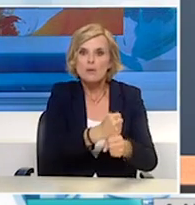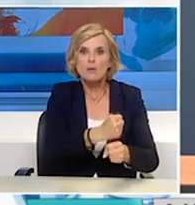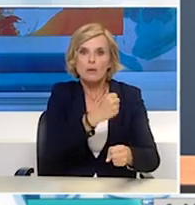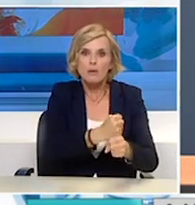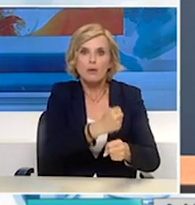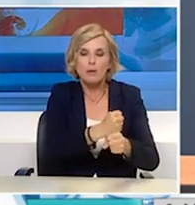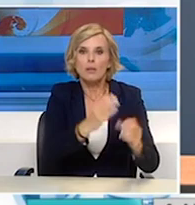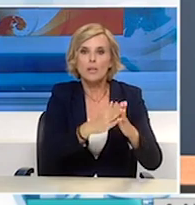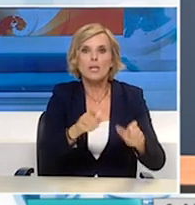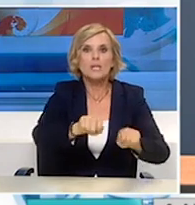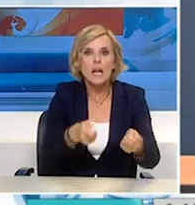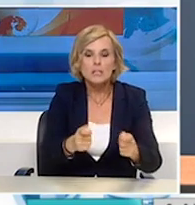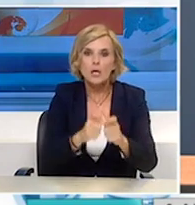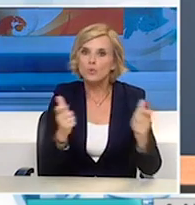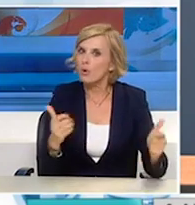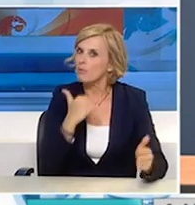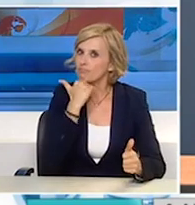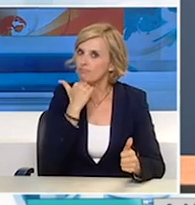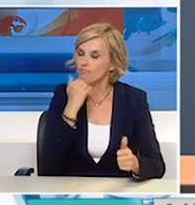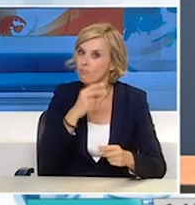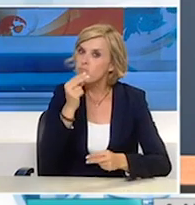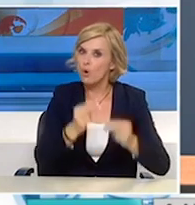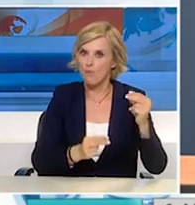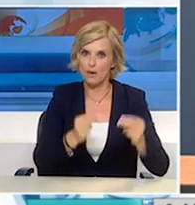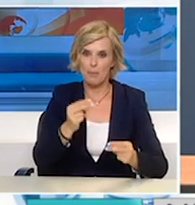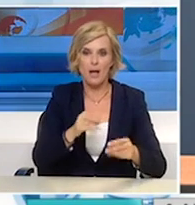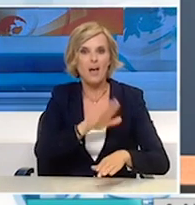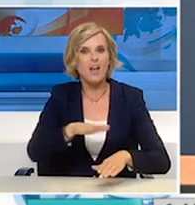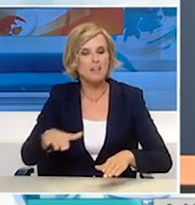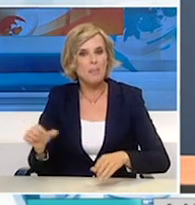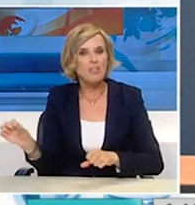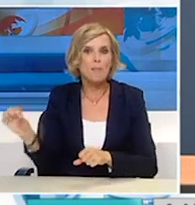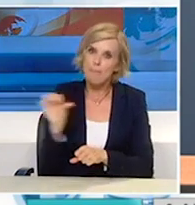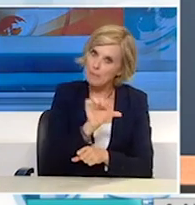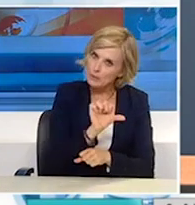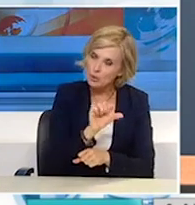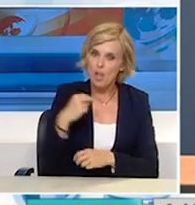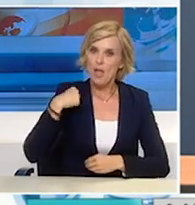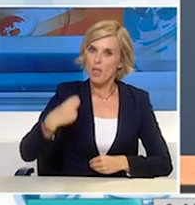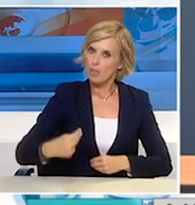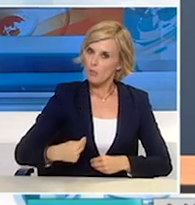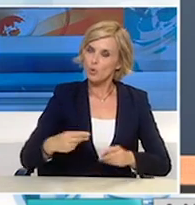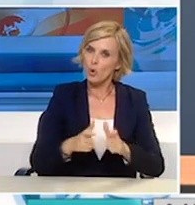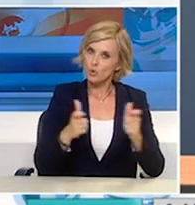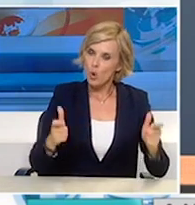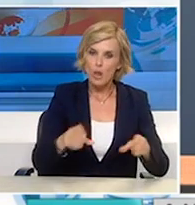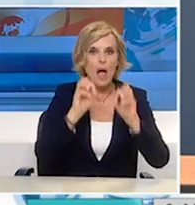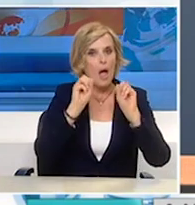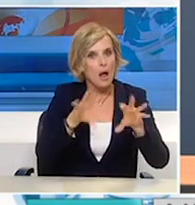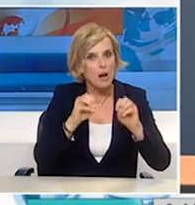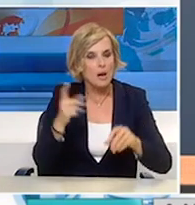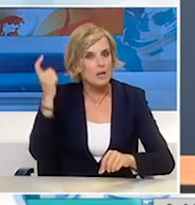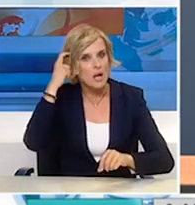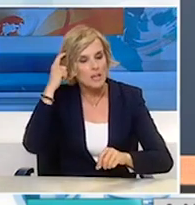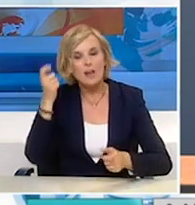θα μεγενθύνεται. Μπορούν να επιστρέψουν στα δημοτικά τα παιδιά μας με κανόνες υγιεινής, με κάποια μέτρα απόστασης προσαρμοσμένα στη